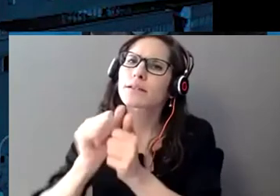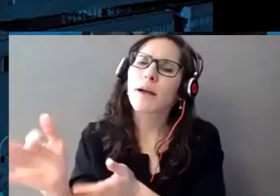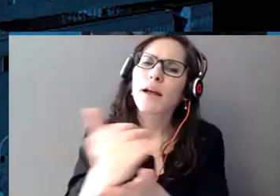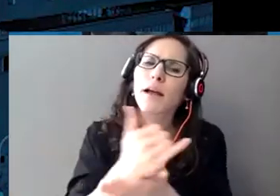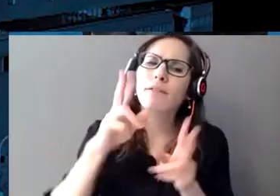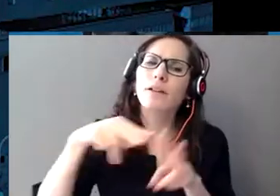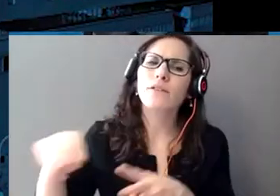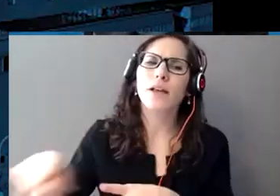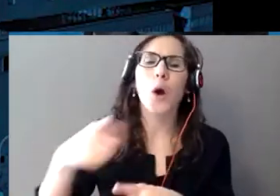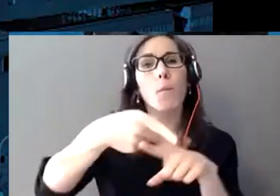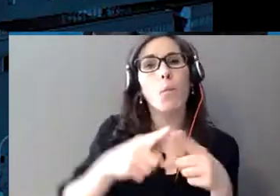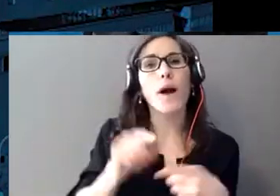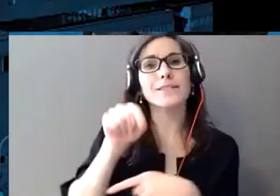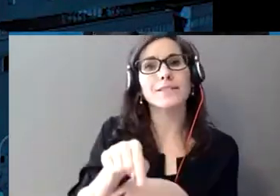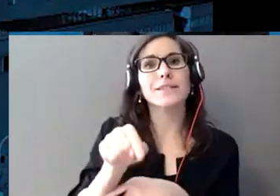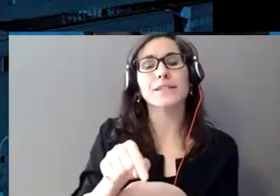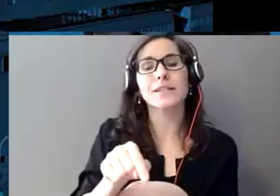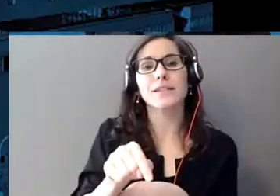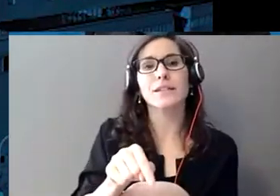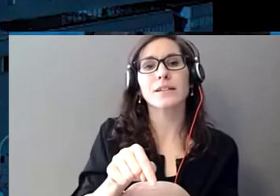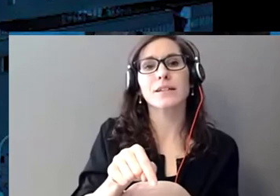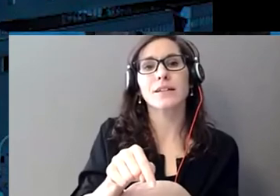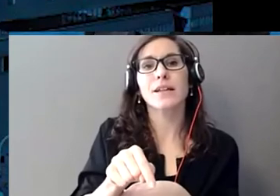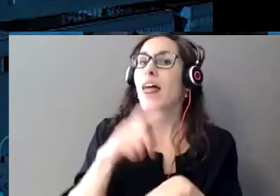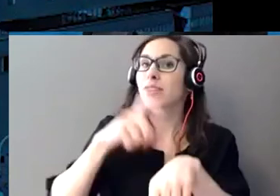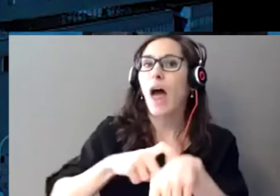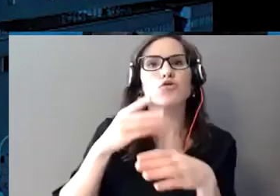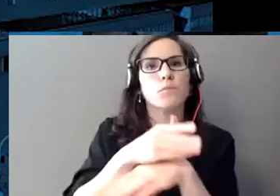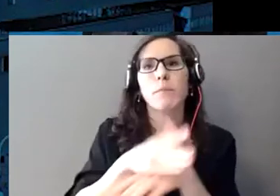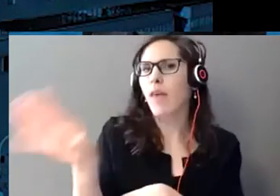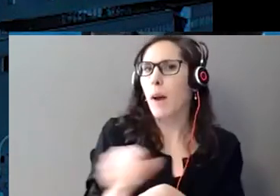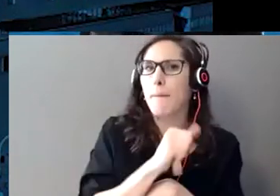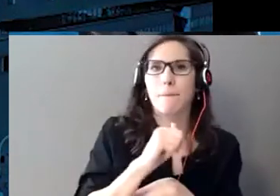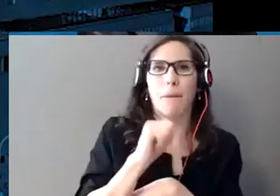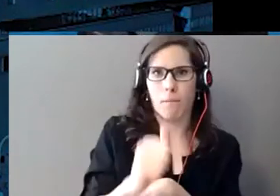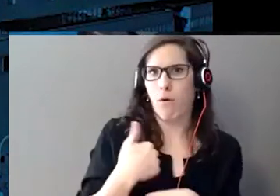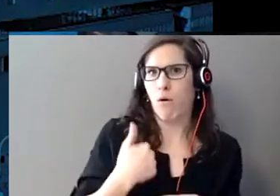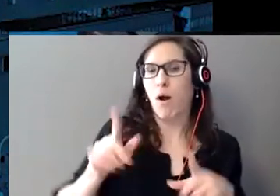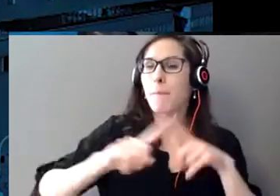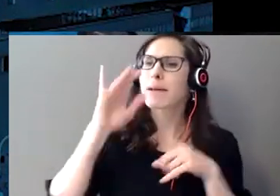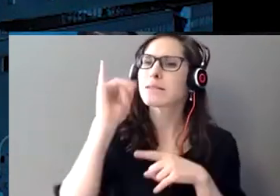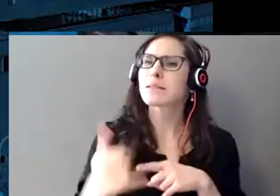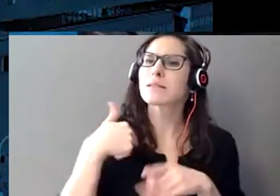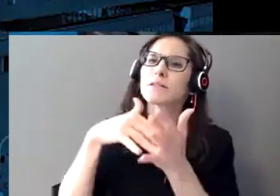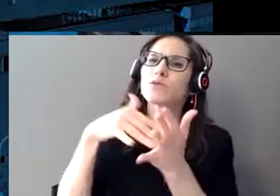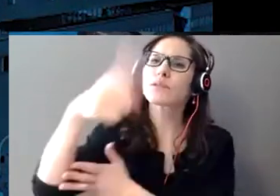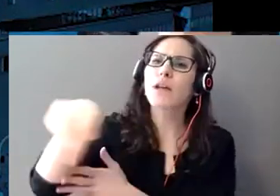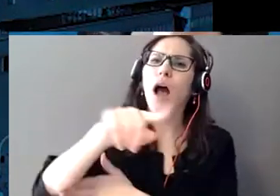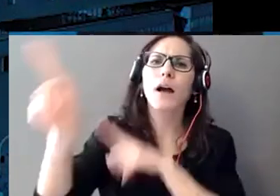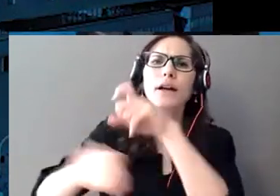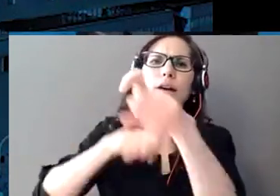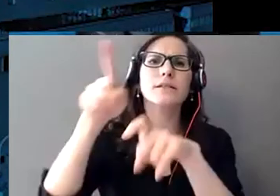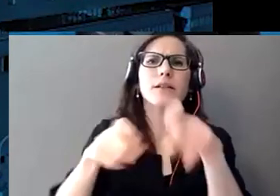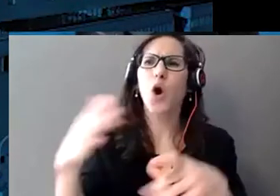passations des examens le temps supplémentaire n'est pas utilisé mais quand on demande aux étudiants pourquoi le temps supplémentaire ça